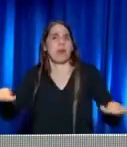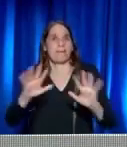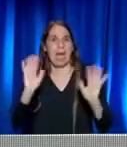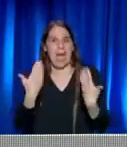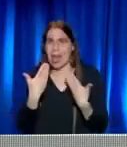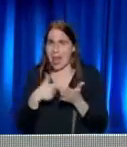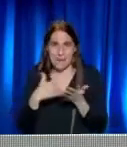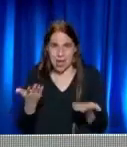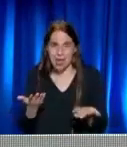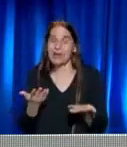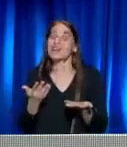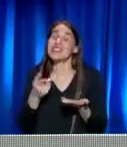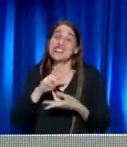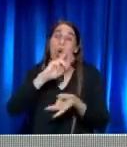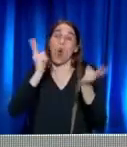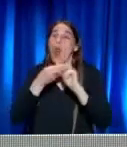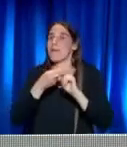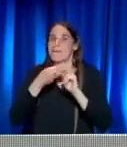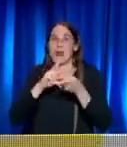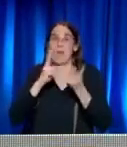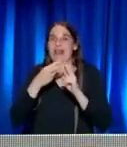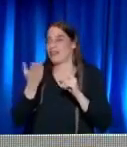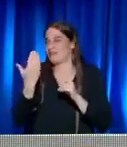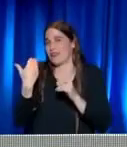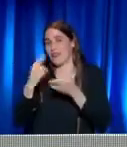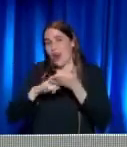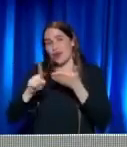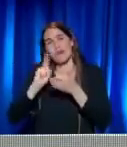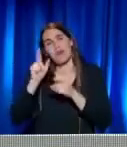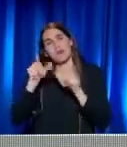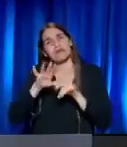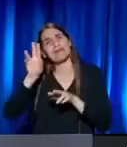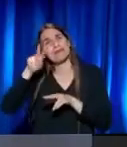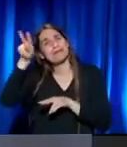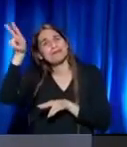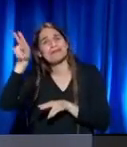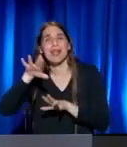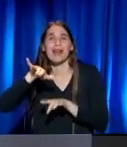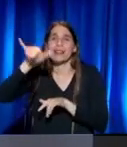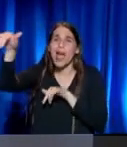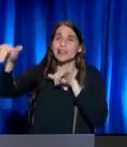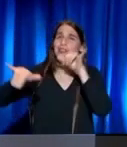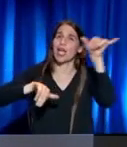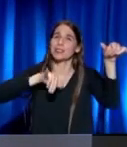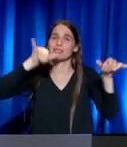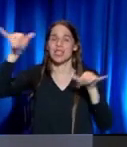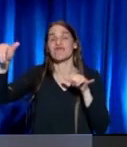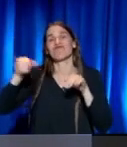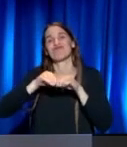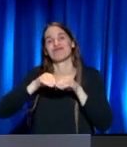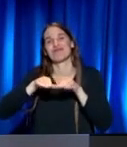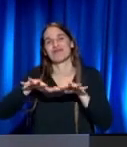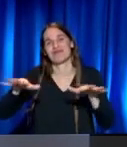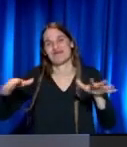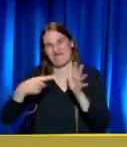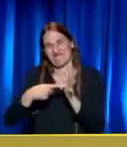שהוא עולם גלובלי, כלומר, לפחות עד לפני חודש, אנשים מטיילים ונוסעים ועוברים והדברים, בדיוק. וככה זה בעצם מתפשט בכל